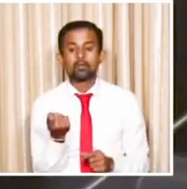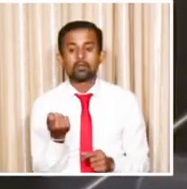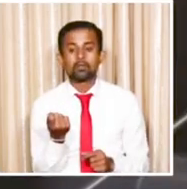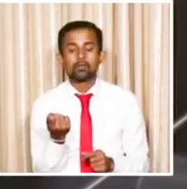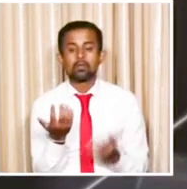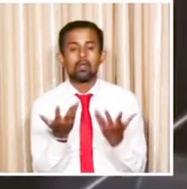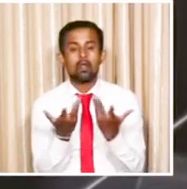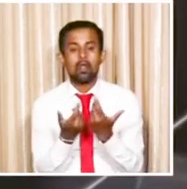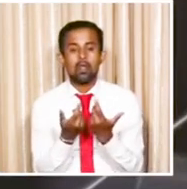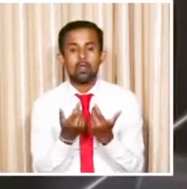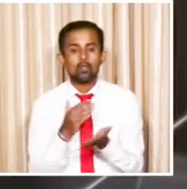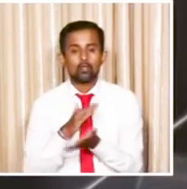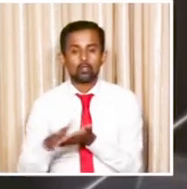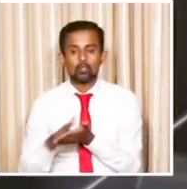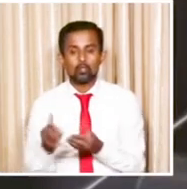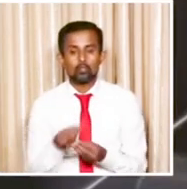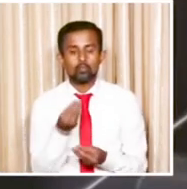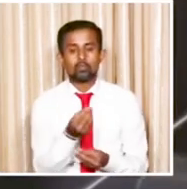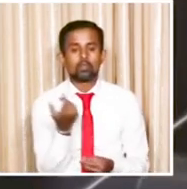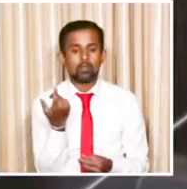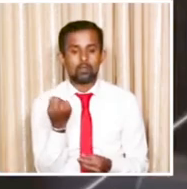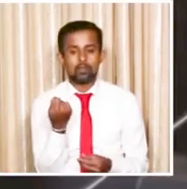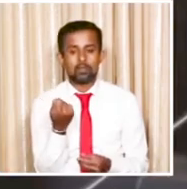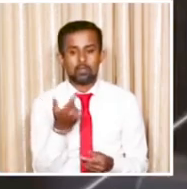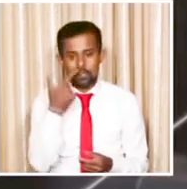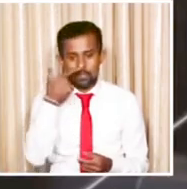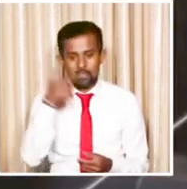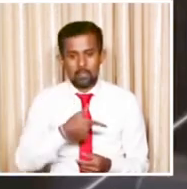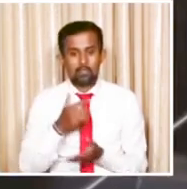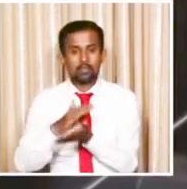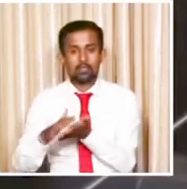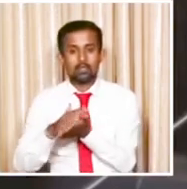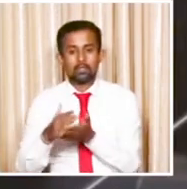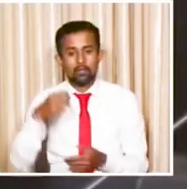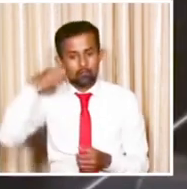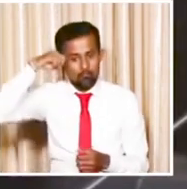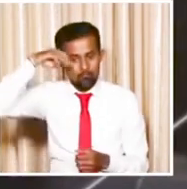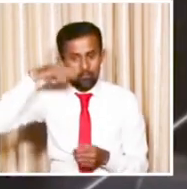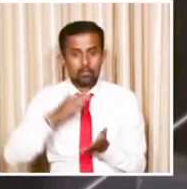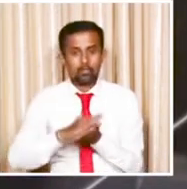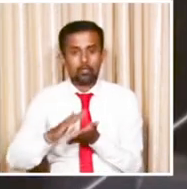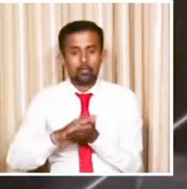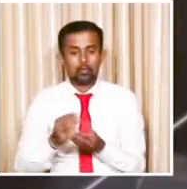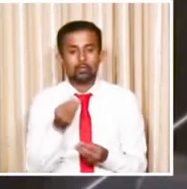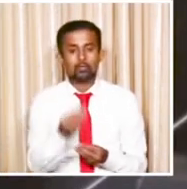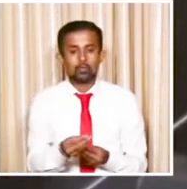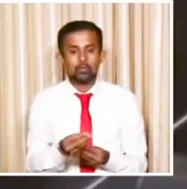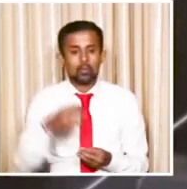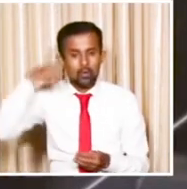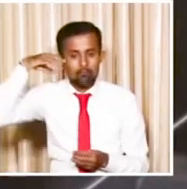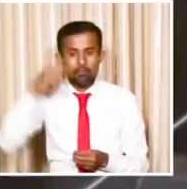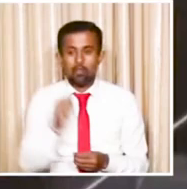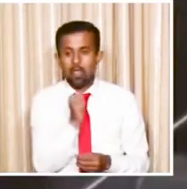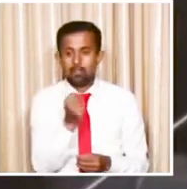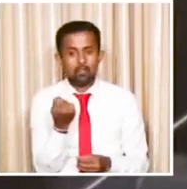බලන්න මේ සහනාධාර දෙන්න වෙන් කරපු මුදල් ඉන්ධන සහනාධාරය විදුලිය දුන්නේ සහනාධාර ක්‍රමයට විදුලිය දුන්නේ මිලට